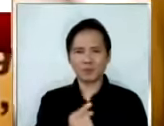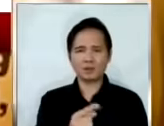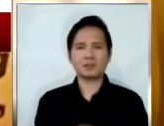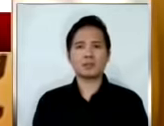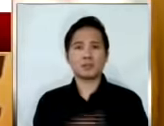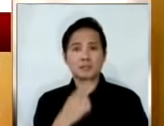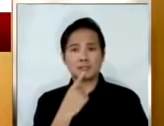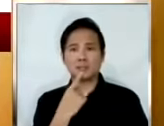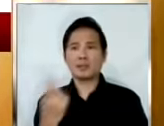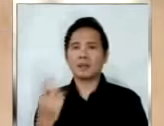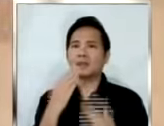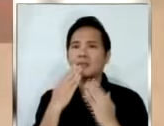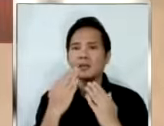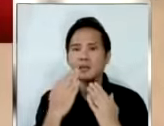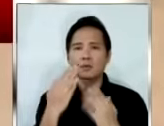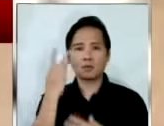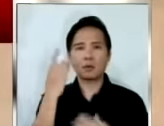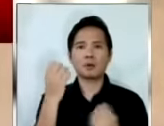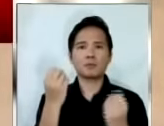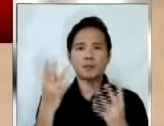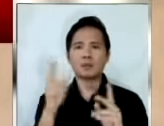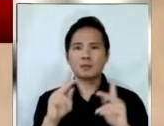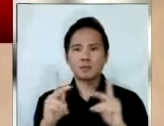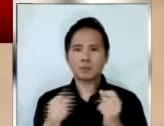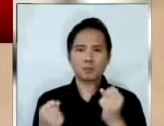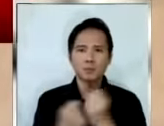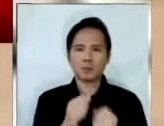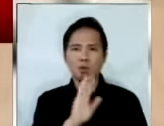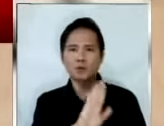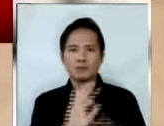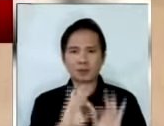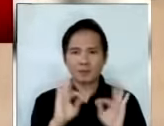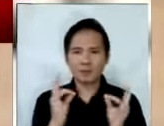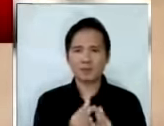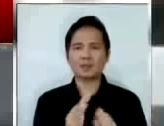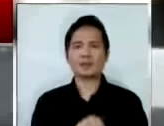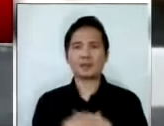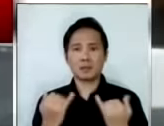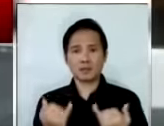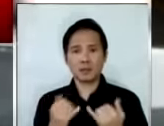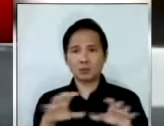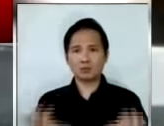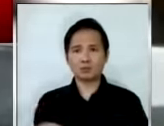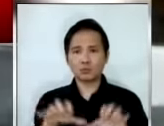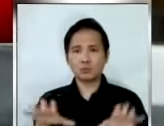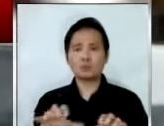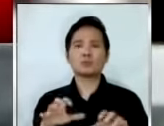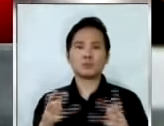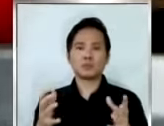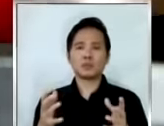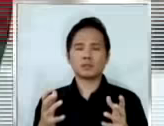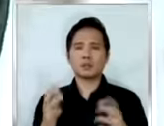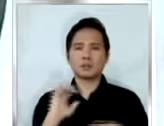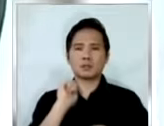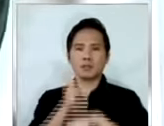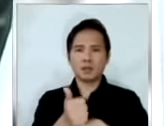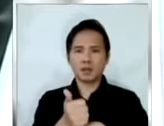Frankie at sa kanyang pamilya. Sisikapin daw nilang gumawa ng ligtas na online environment para sa kanilang mga